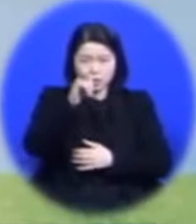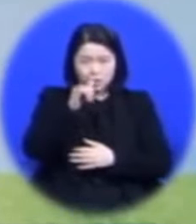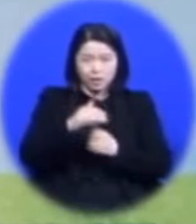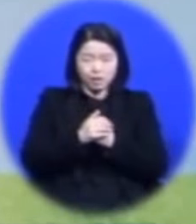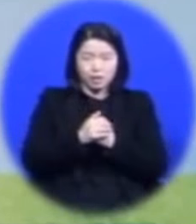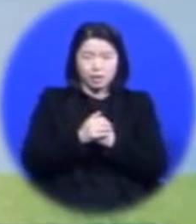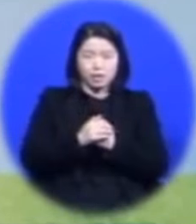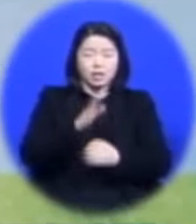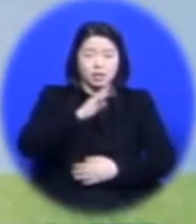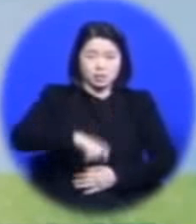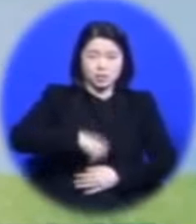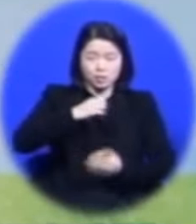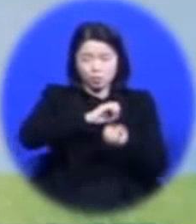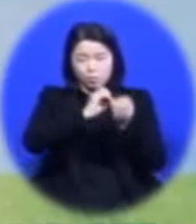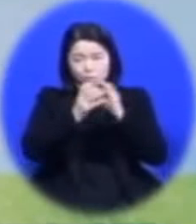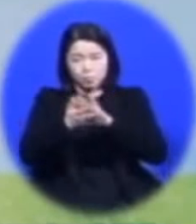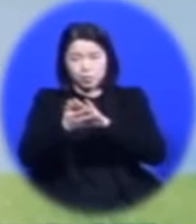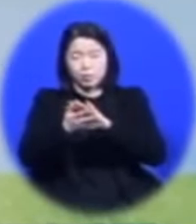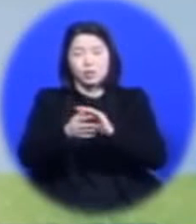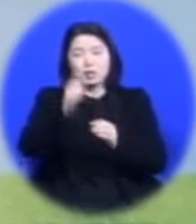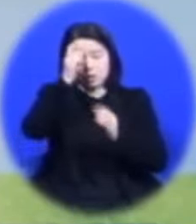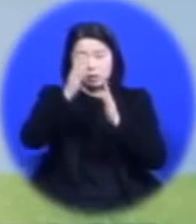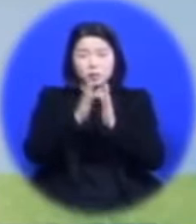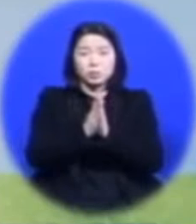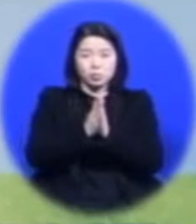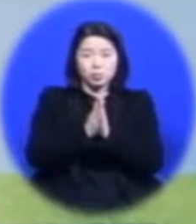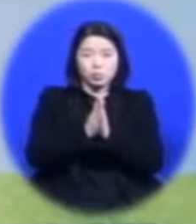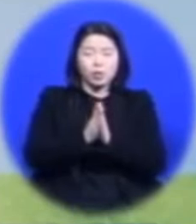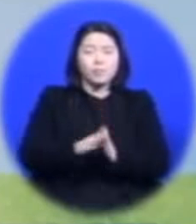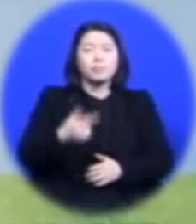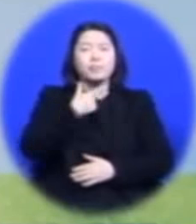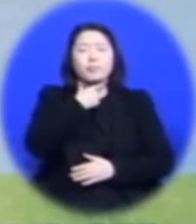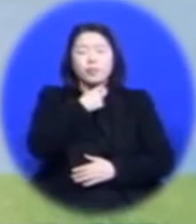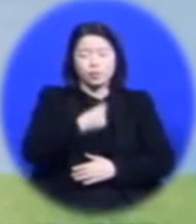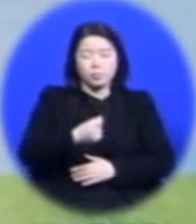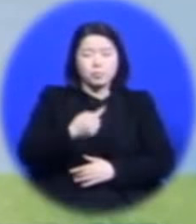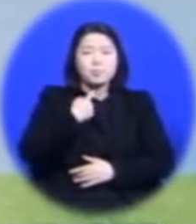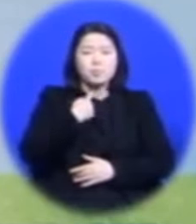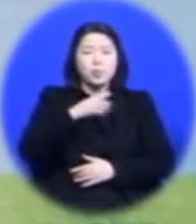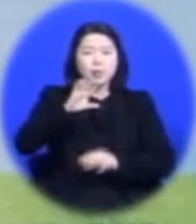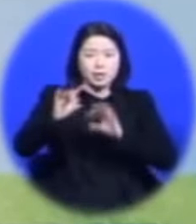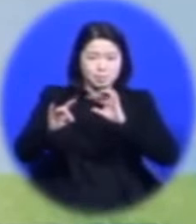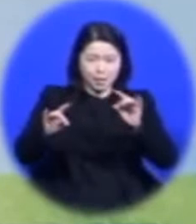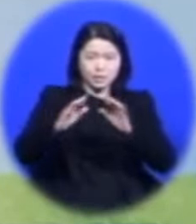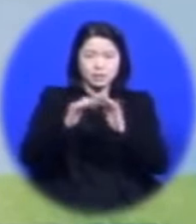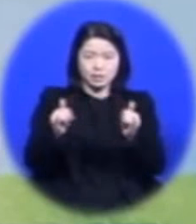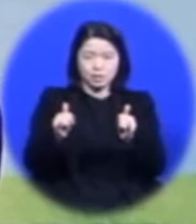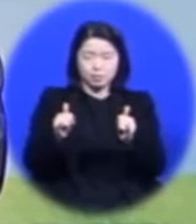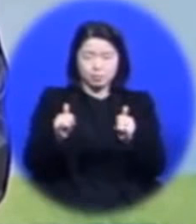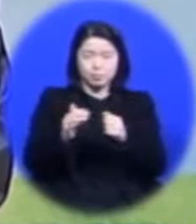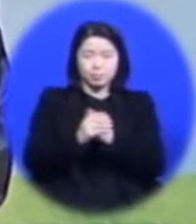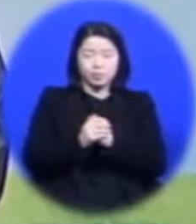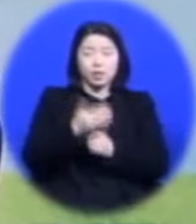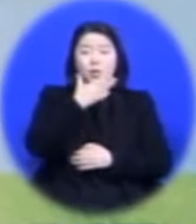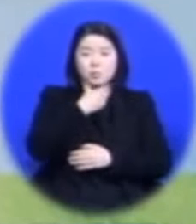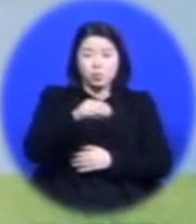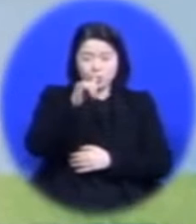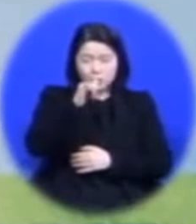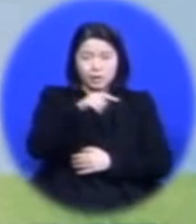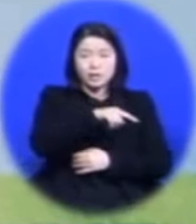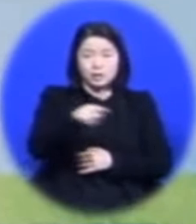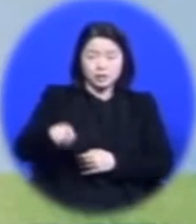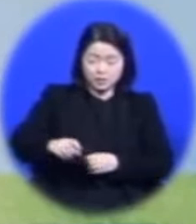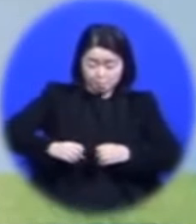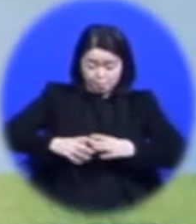정의가 꽃을 피우게 해 달라는 기도가 목이 말는 사람 복이 있나니 그들이